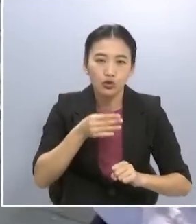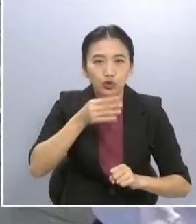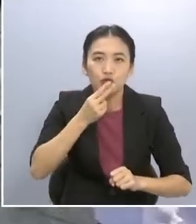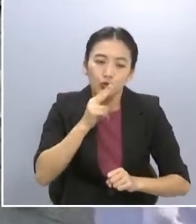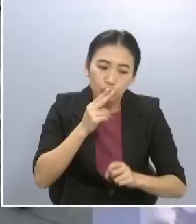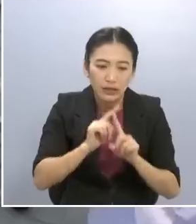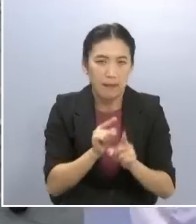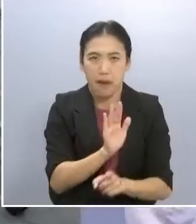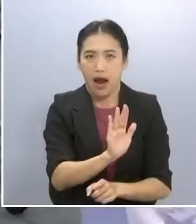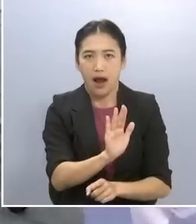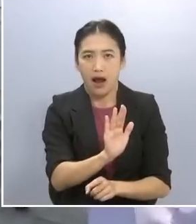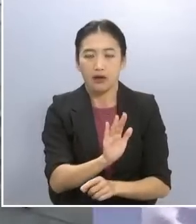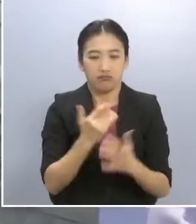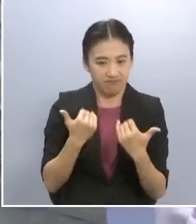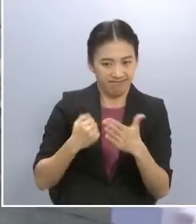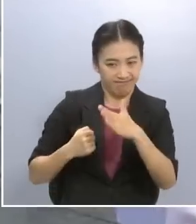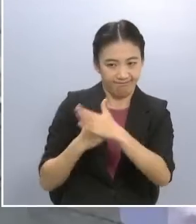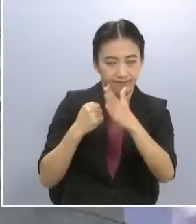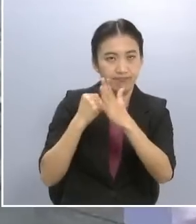ขอต่อต้าน